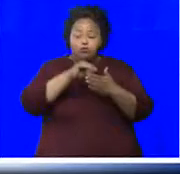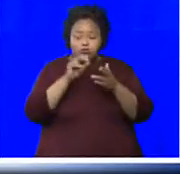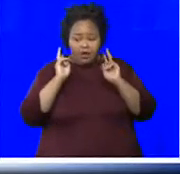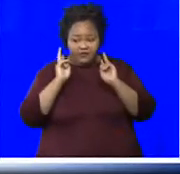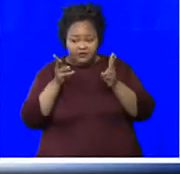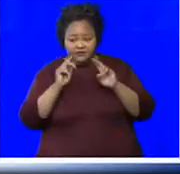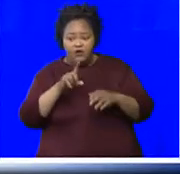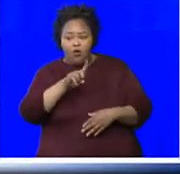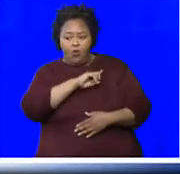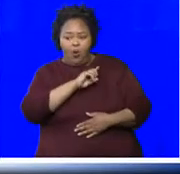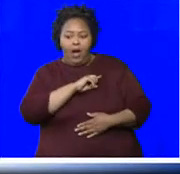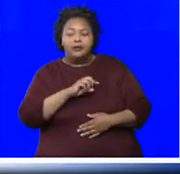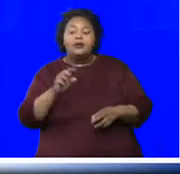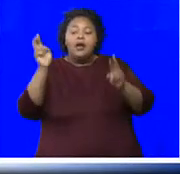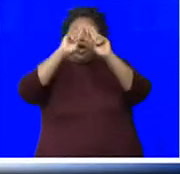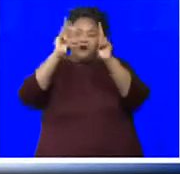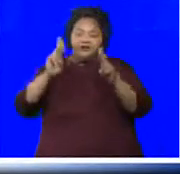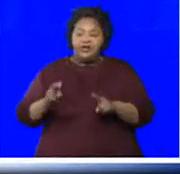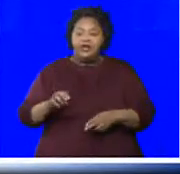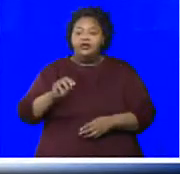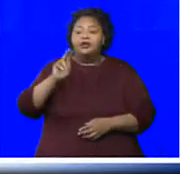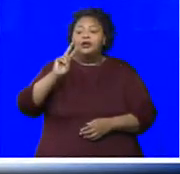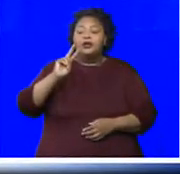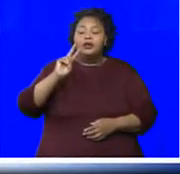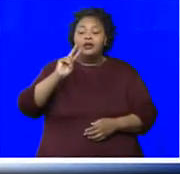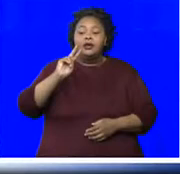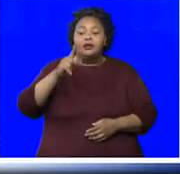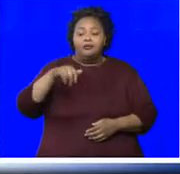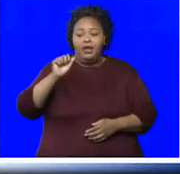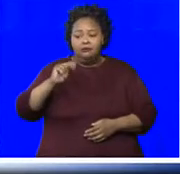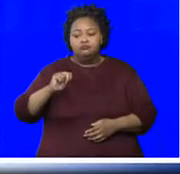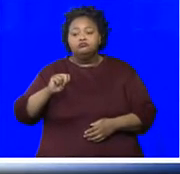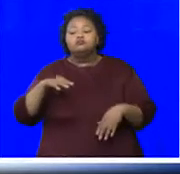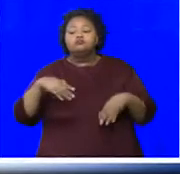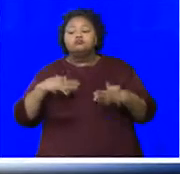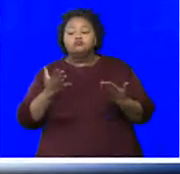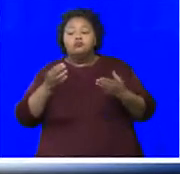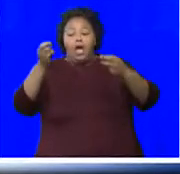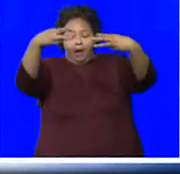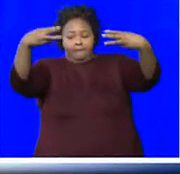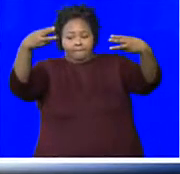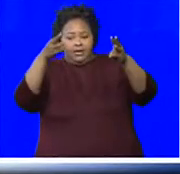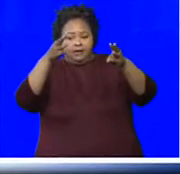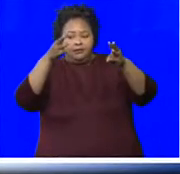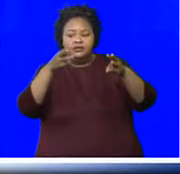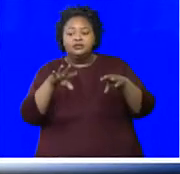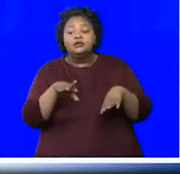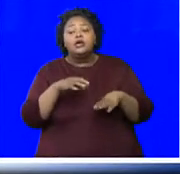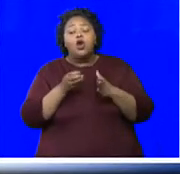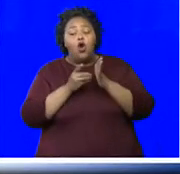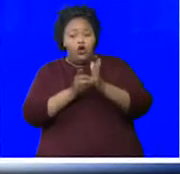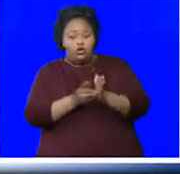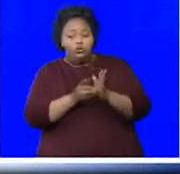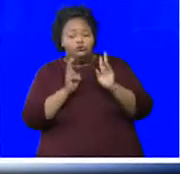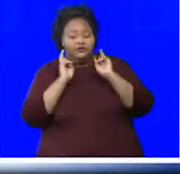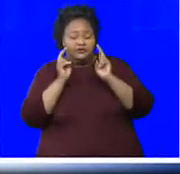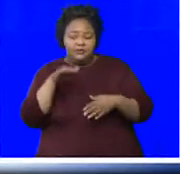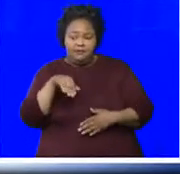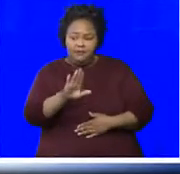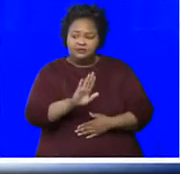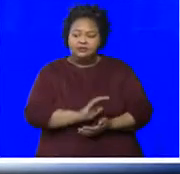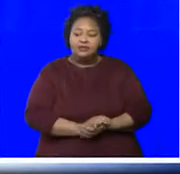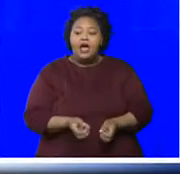iPan African Parliament. Xaba uthi inhloso yalolu vakasho lalamalunga kwethula ngalokusemthethweni mengameli lomusha walePhalamende